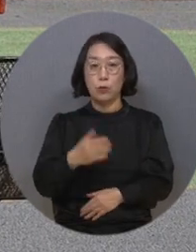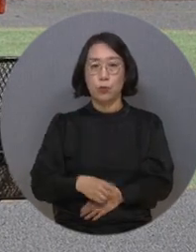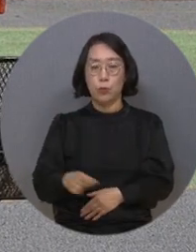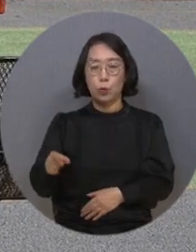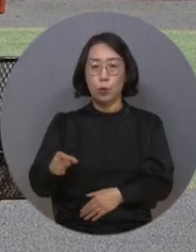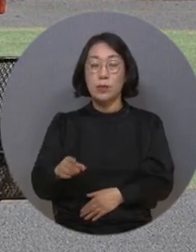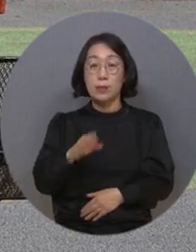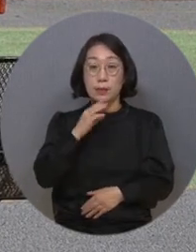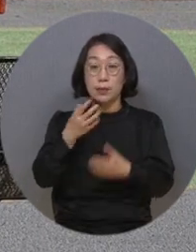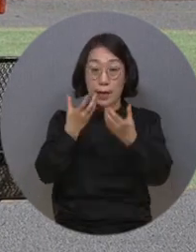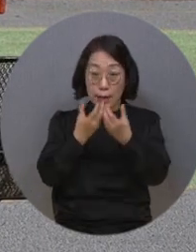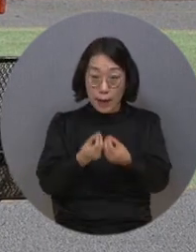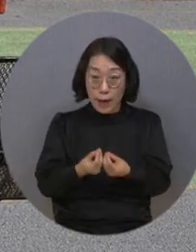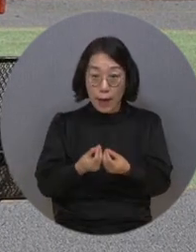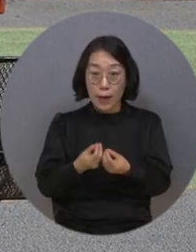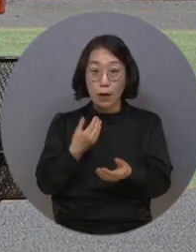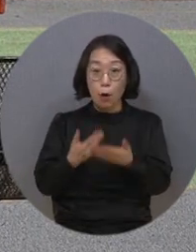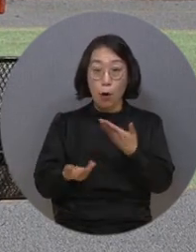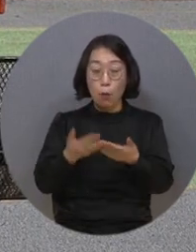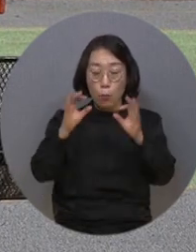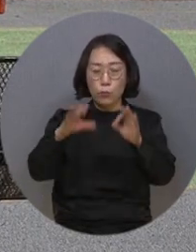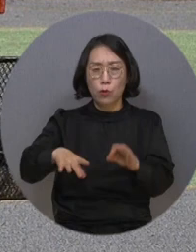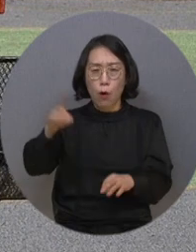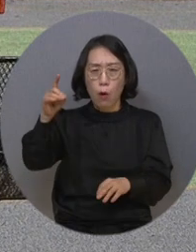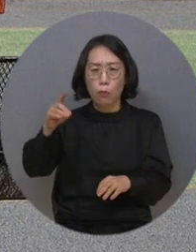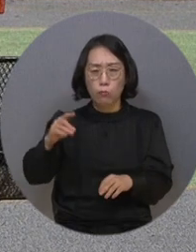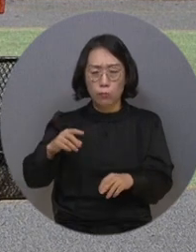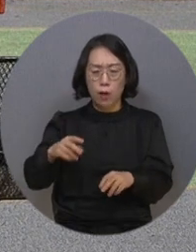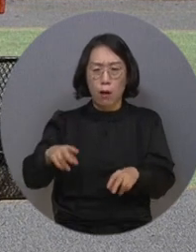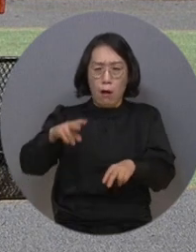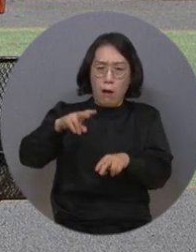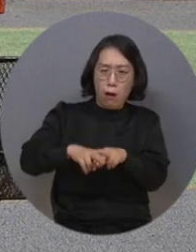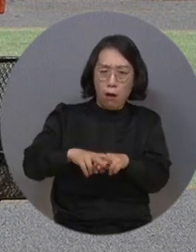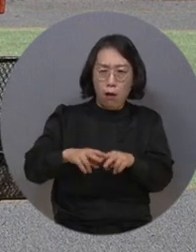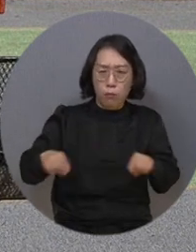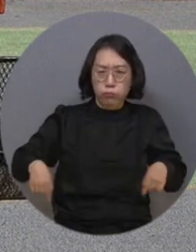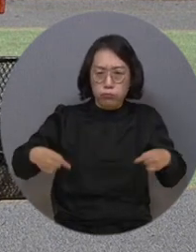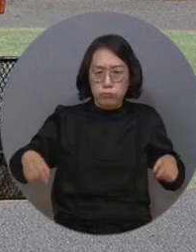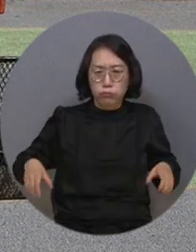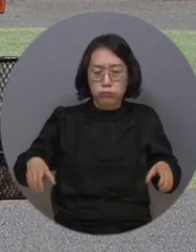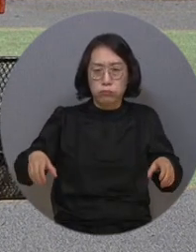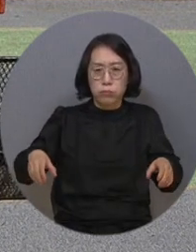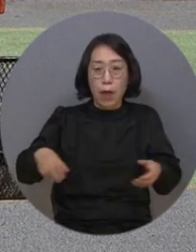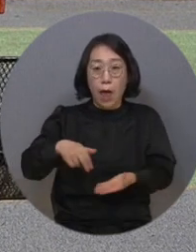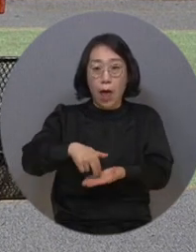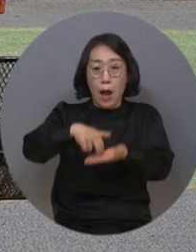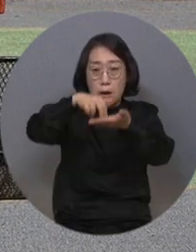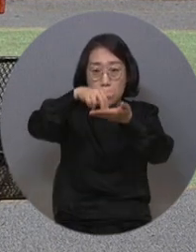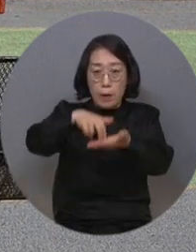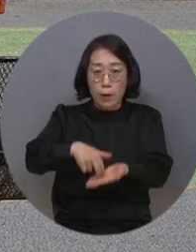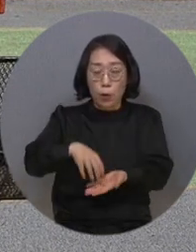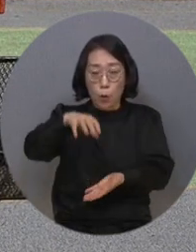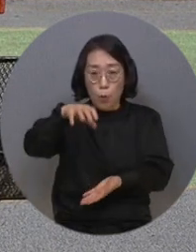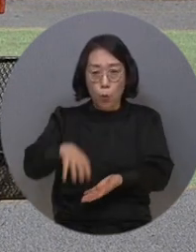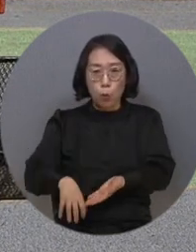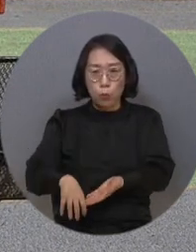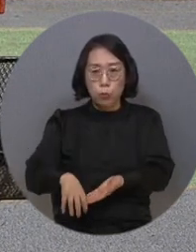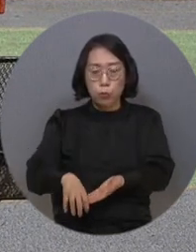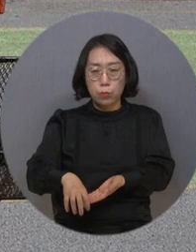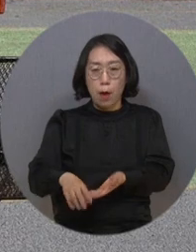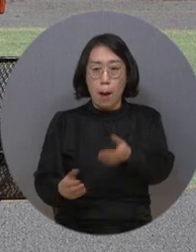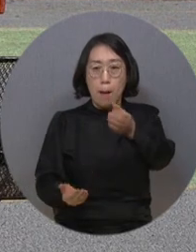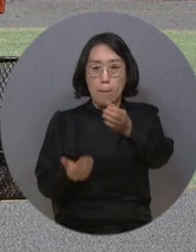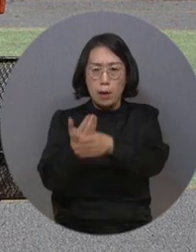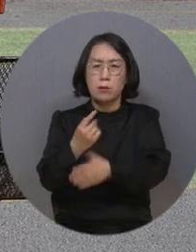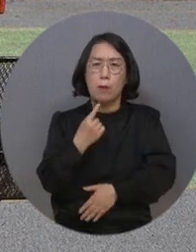얘기하자면은, 제가 이 처음 탔을 적에 그 엘리베이터에서 제가 사고를 날 뻔했어요. 엘리베이터 문을